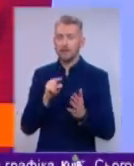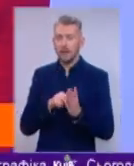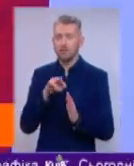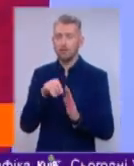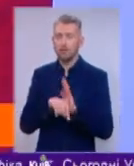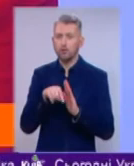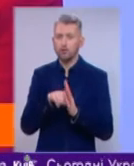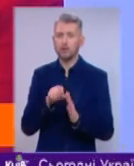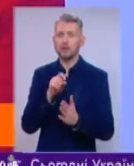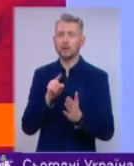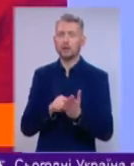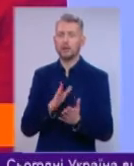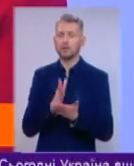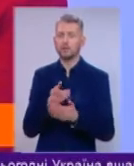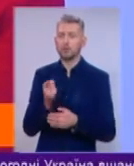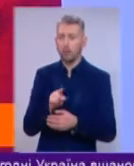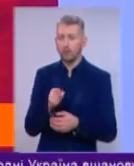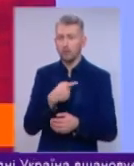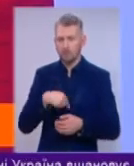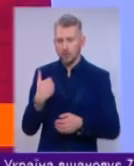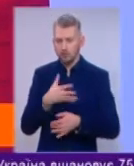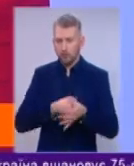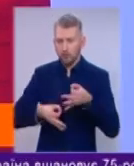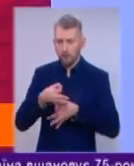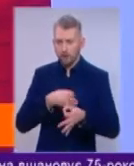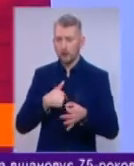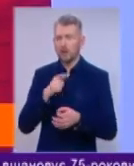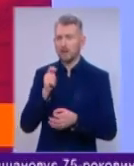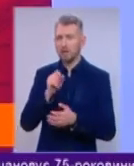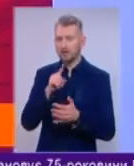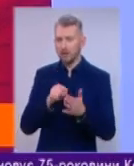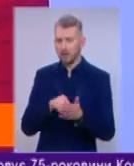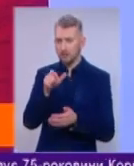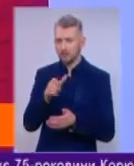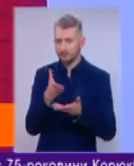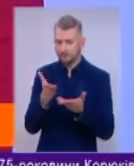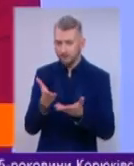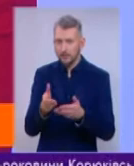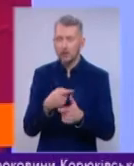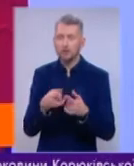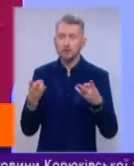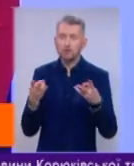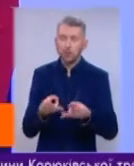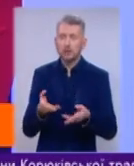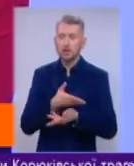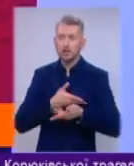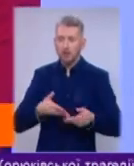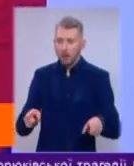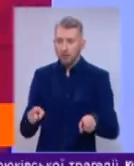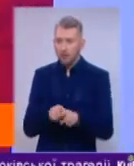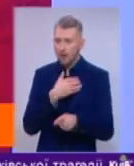суті, питання полягає в тому, і ми тут уже трішки говорили, я ставила питання пану Олександру, чи потрібен нам аж